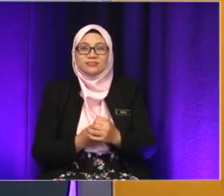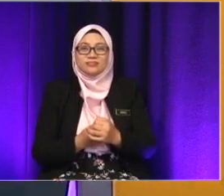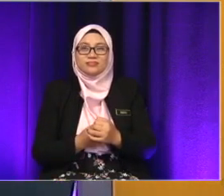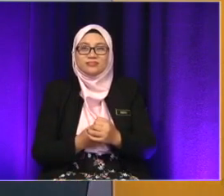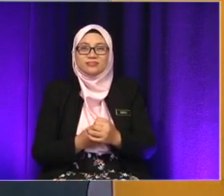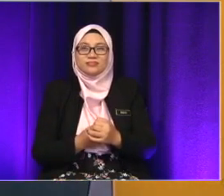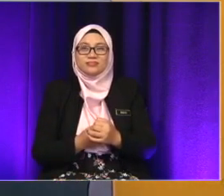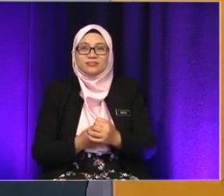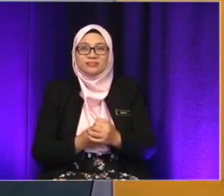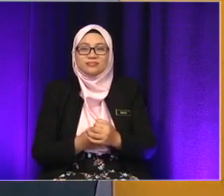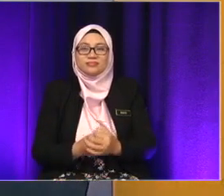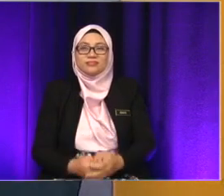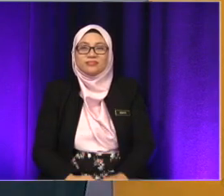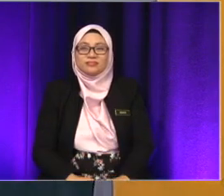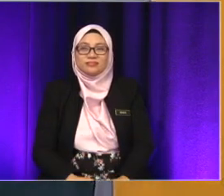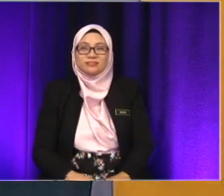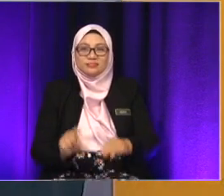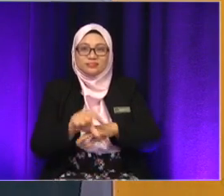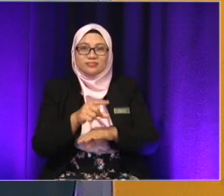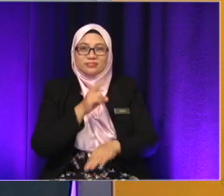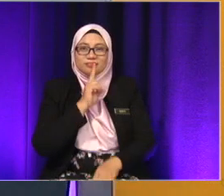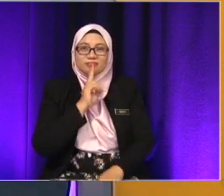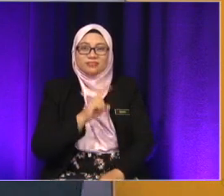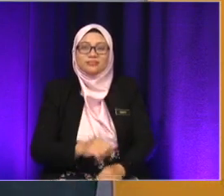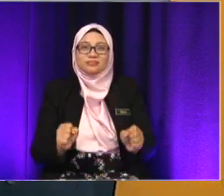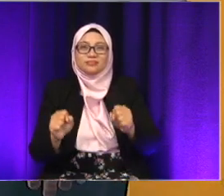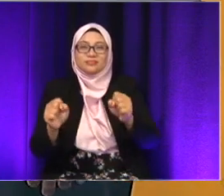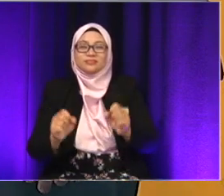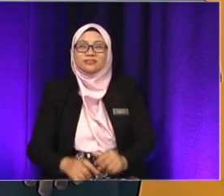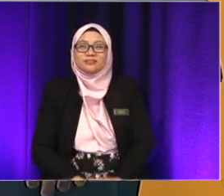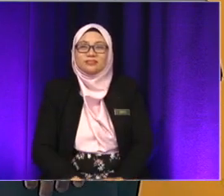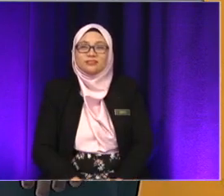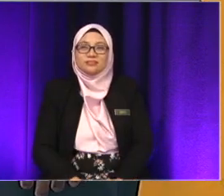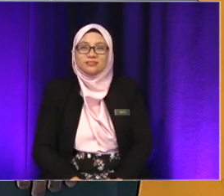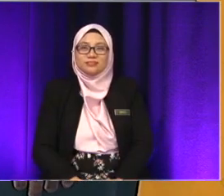akan turun dia guna hidrolik yang pusing. Okey. Terus lagi insya-Allah. Okey.